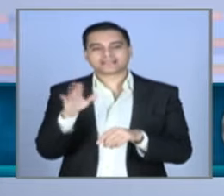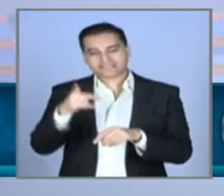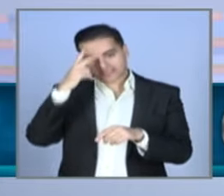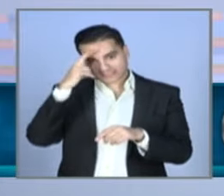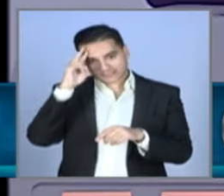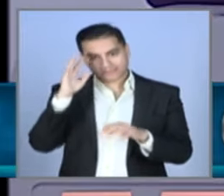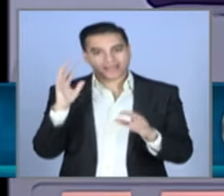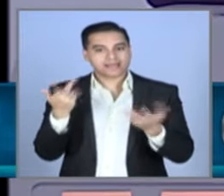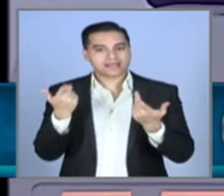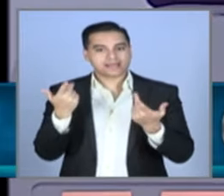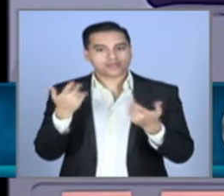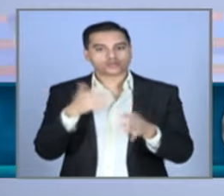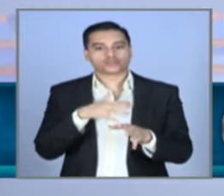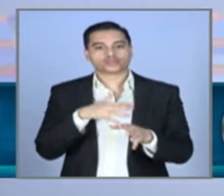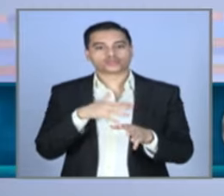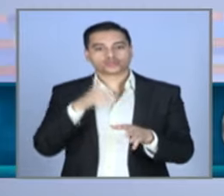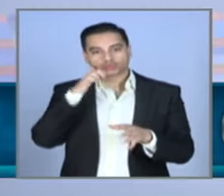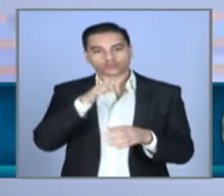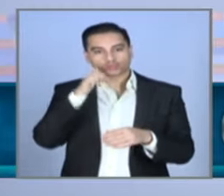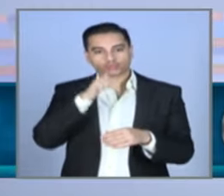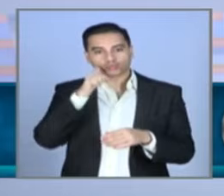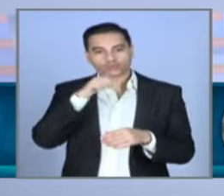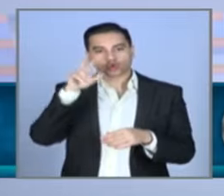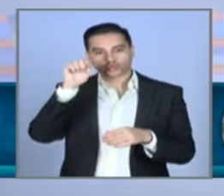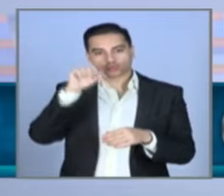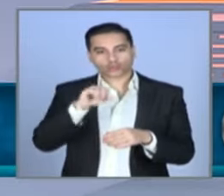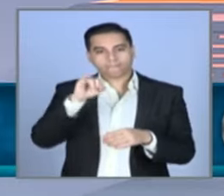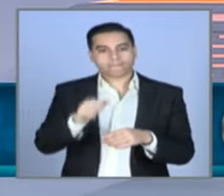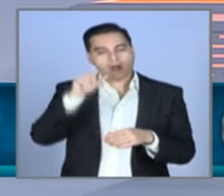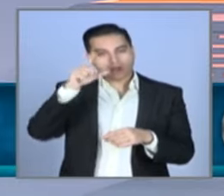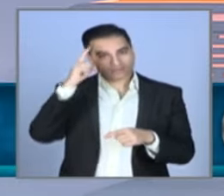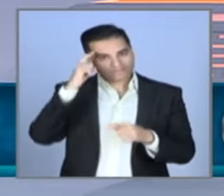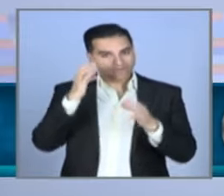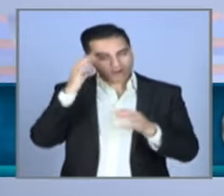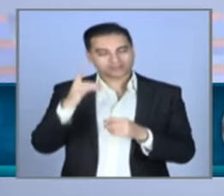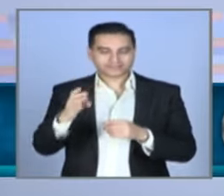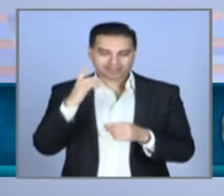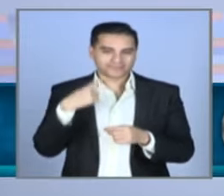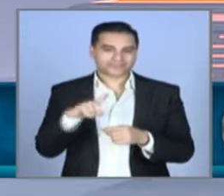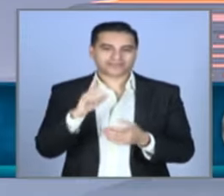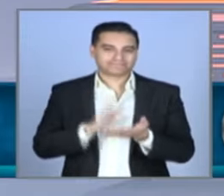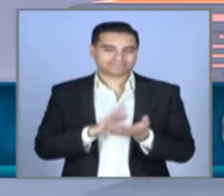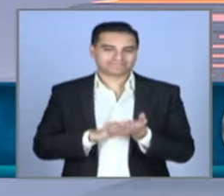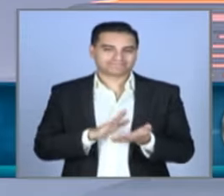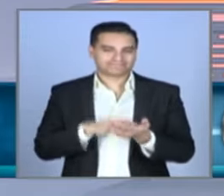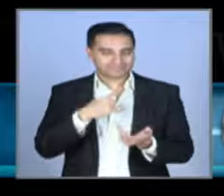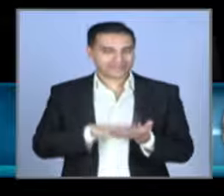هي؟ الصومال. الصومالي أيمن، فكرت وبرافو عليك، إجابة صحيحة.